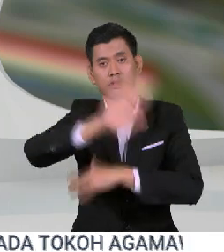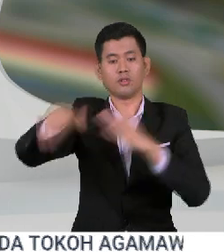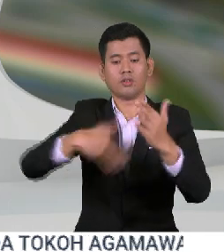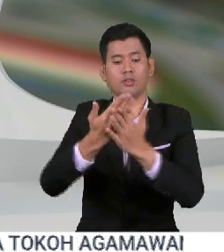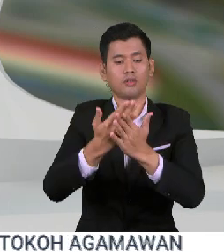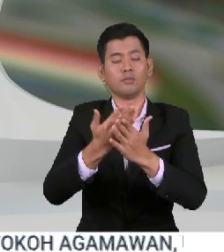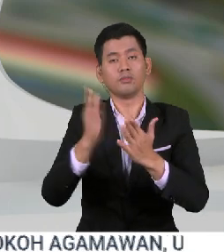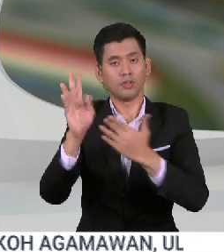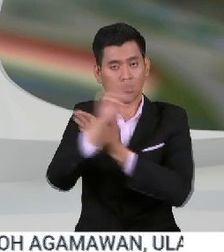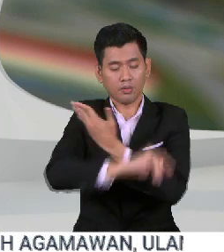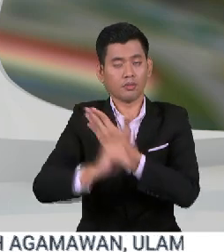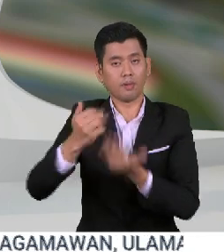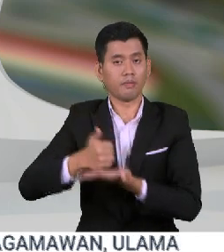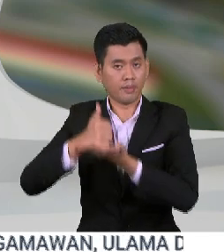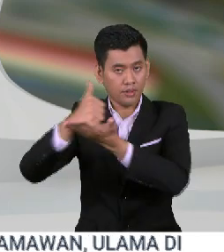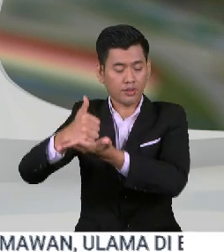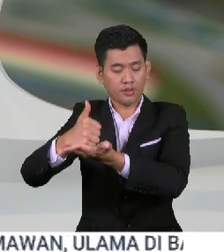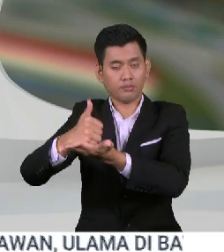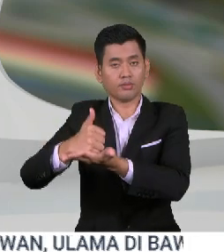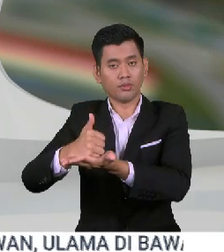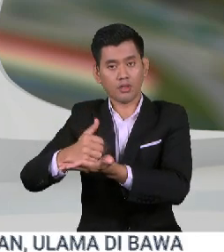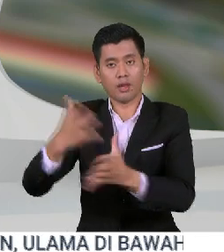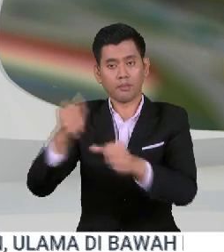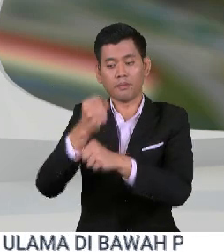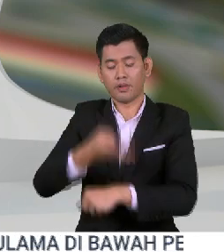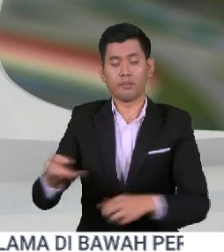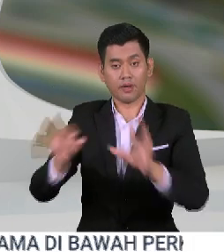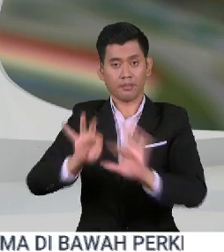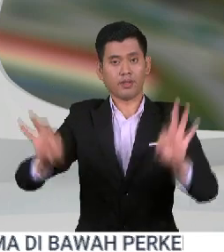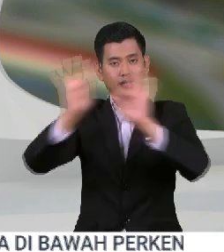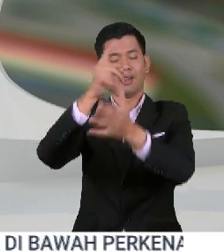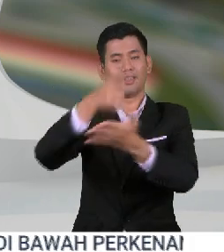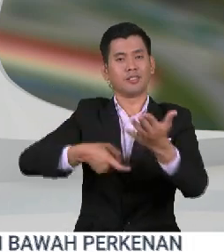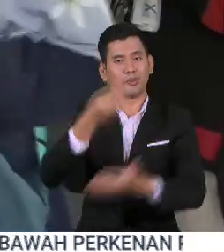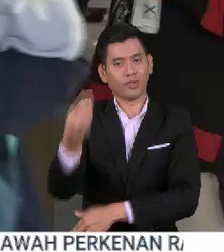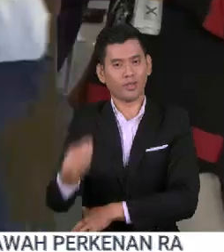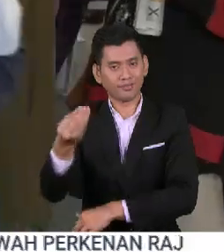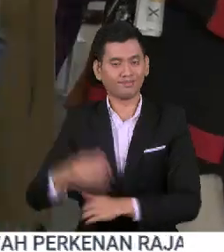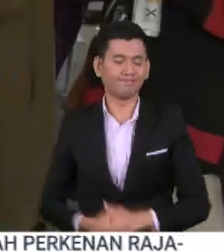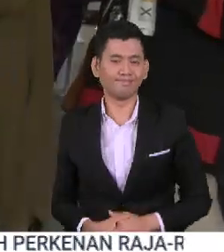membantu kumpulan sasar mendapatkan barang ke puluhan asas pada harga murah